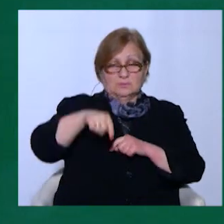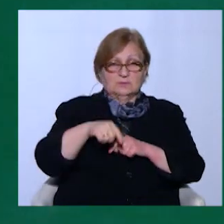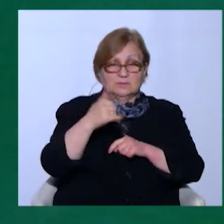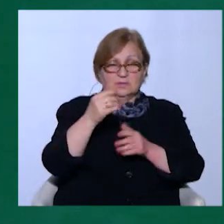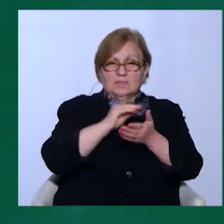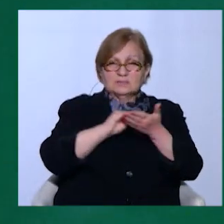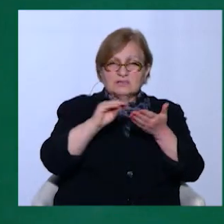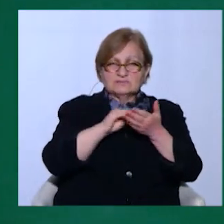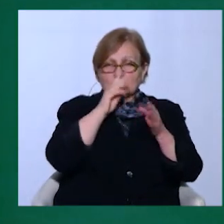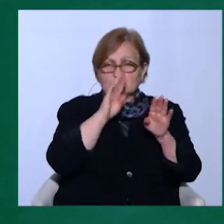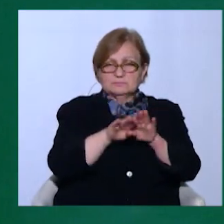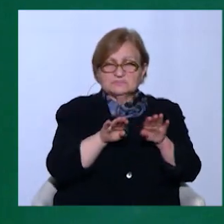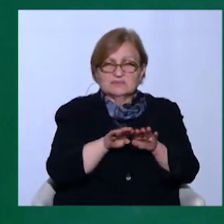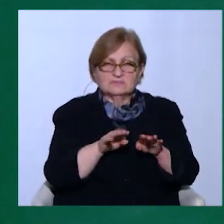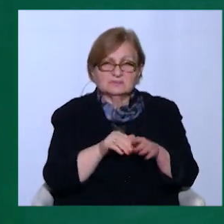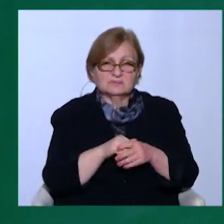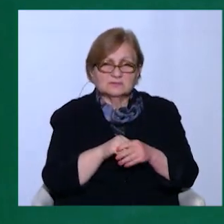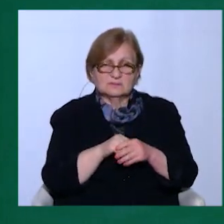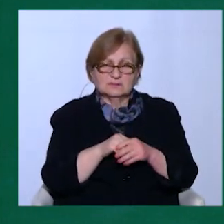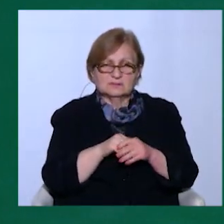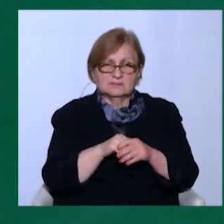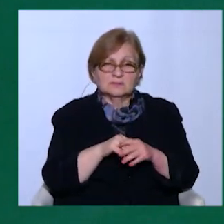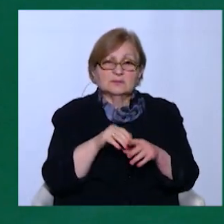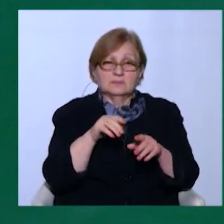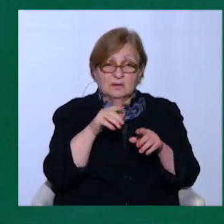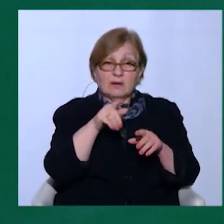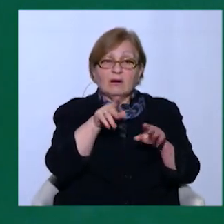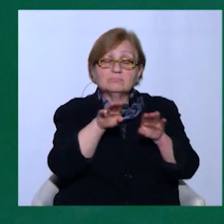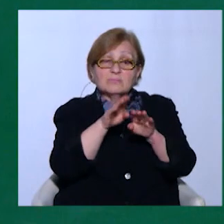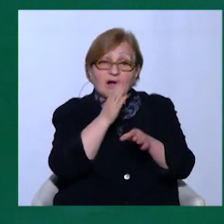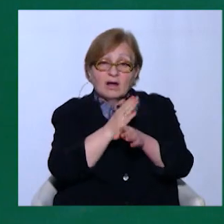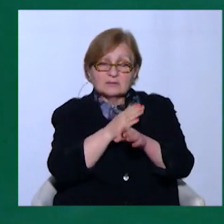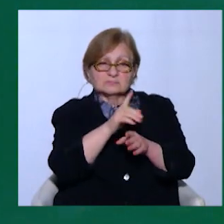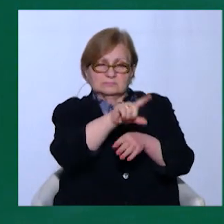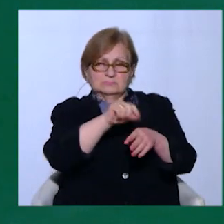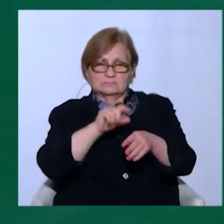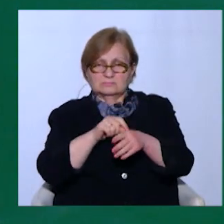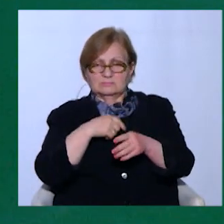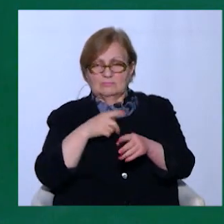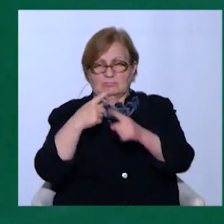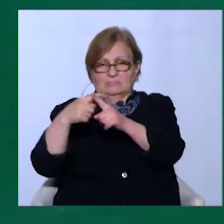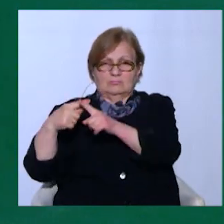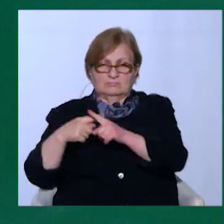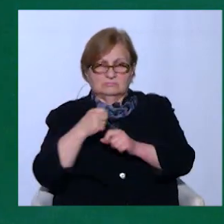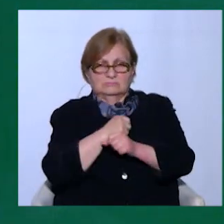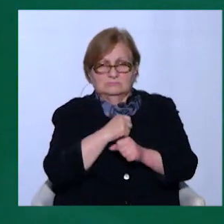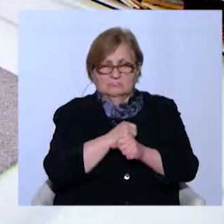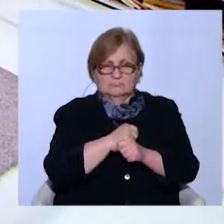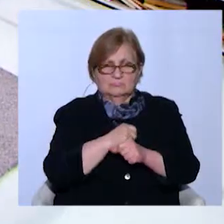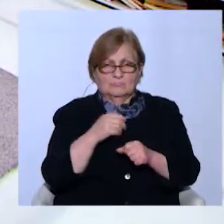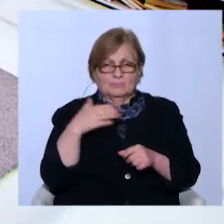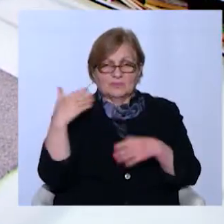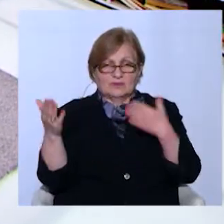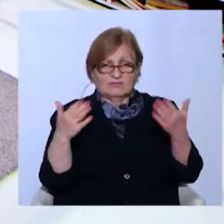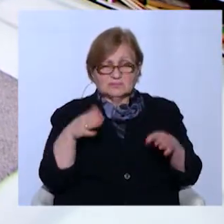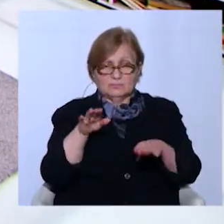დავწეროთ მსგავსება. ანუ მსგავსების საფუძველზე ფართობა. ანუ რადგან სამკუთხედები მსგავსია, ჩვენ ხო ვიცით, რომ გვერდები